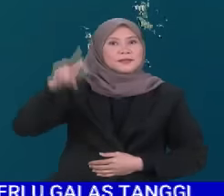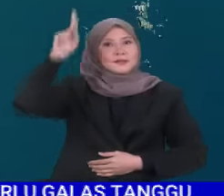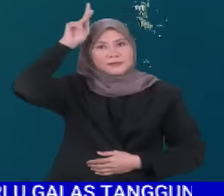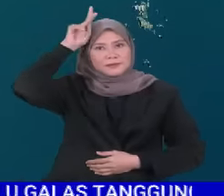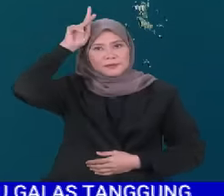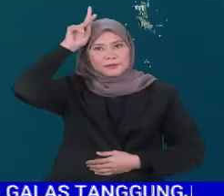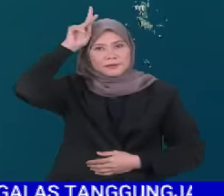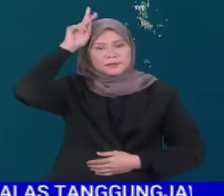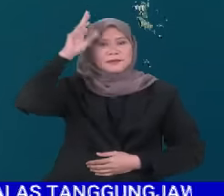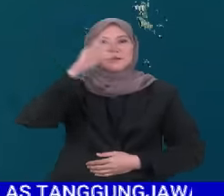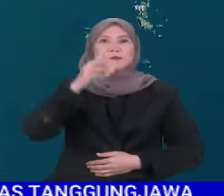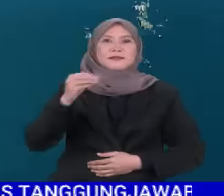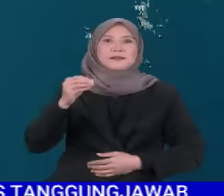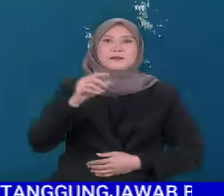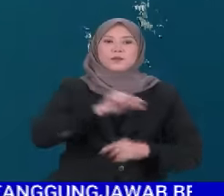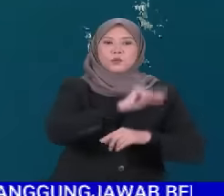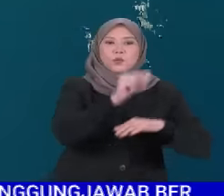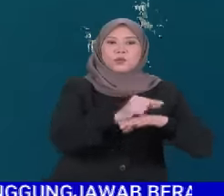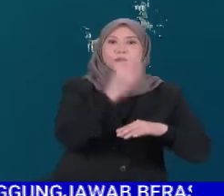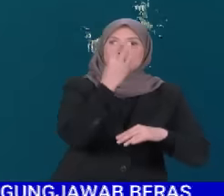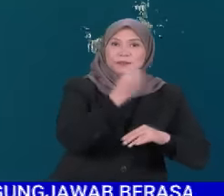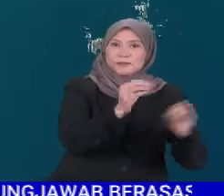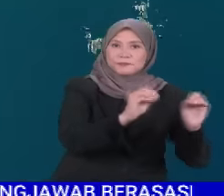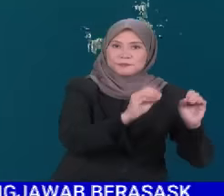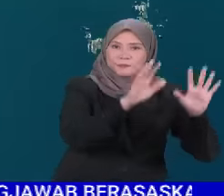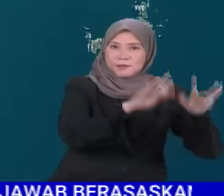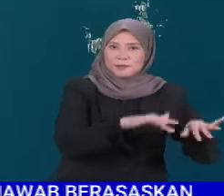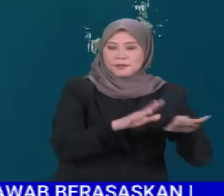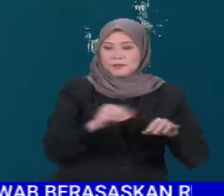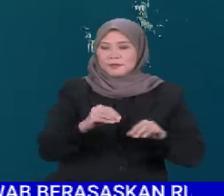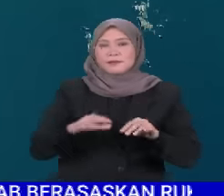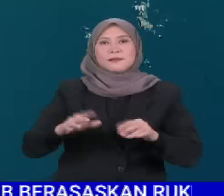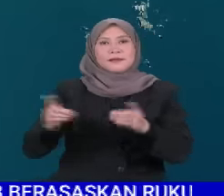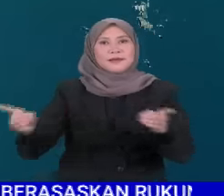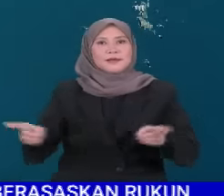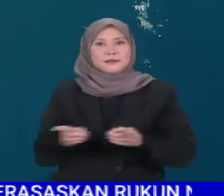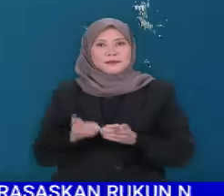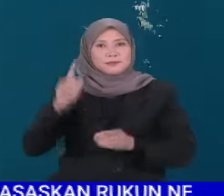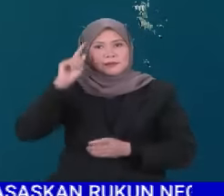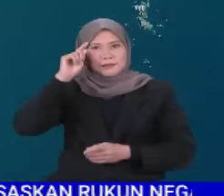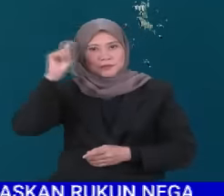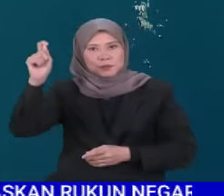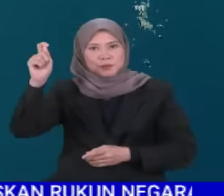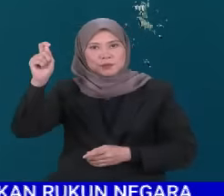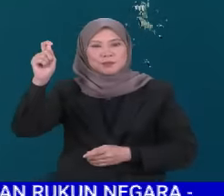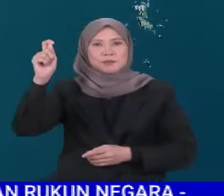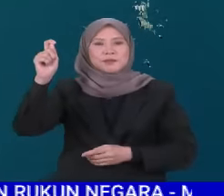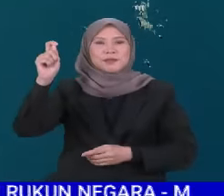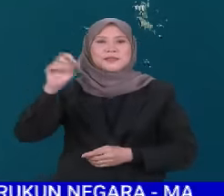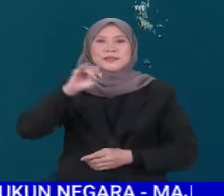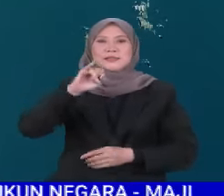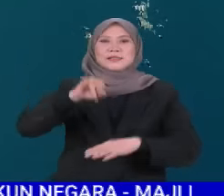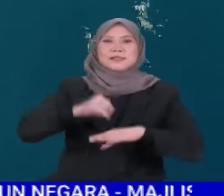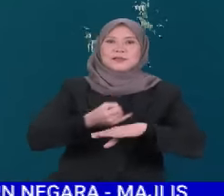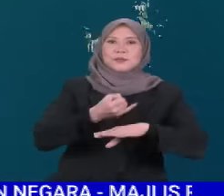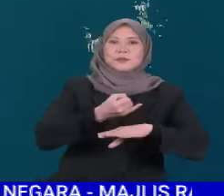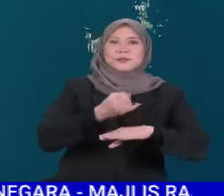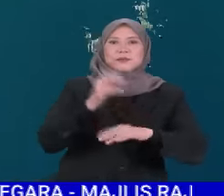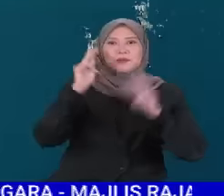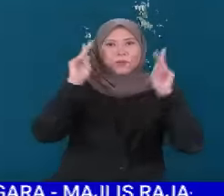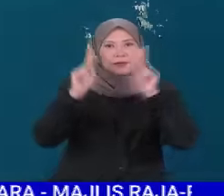Kelantan kecuali di gumusang dihampir ke semua daerah Negeri Trengganu juga melibatkan curancut